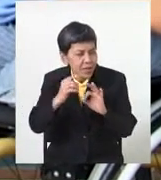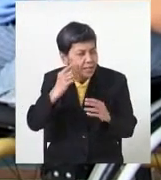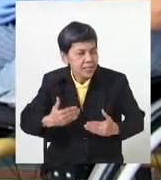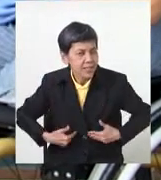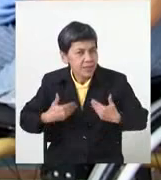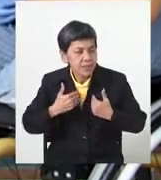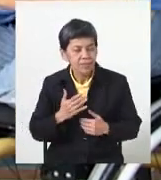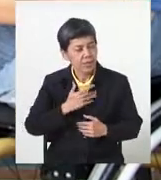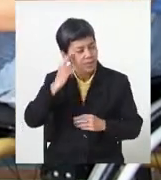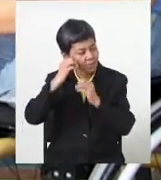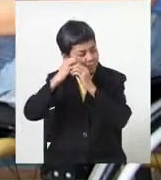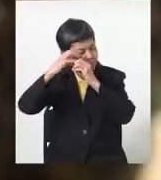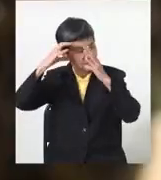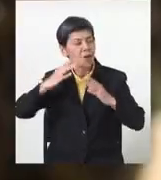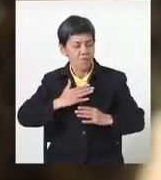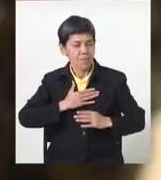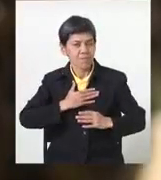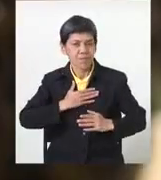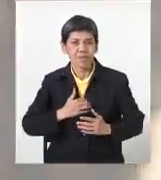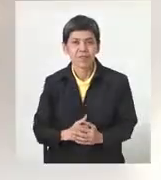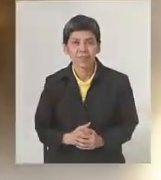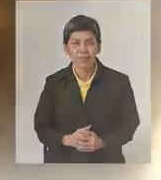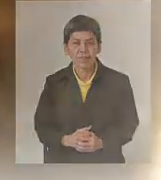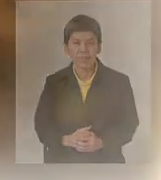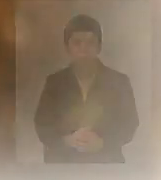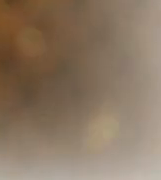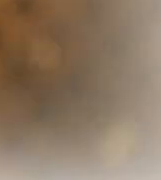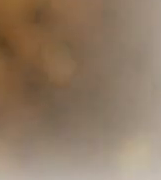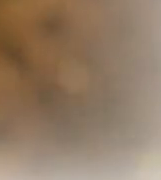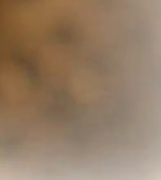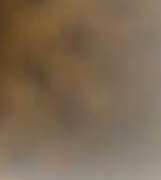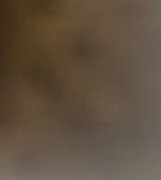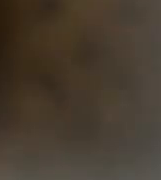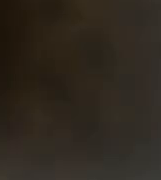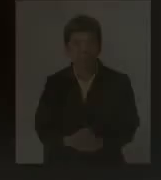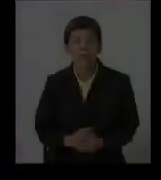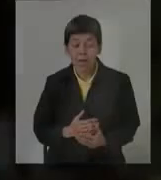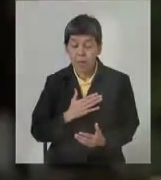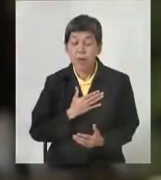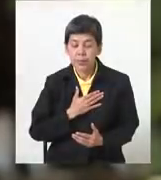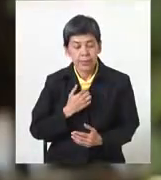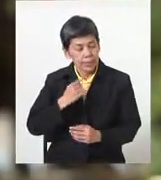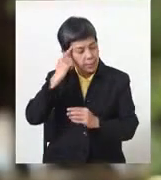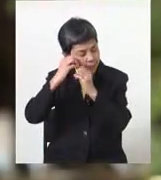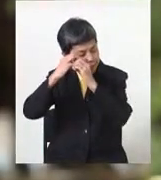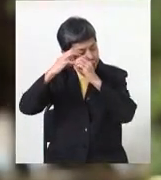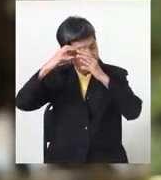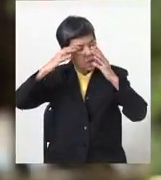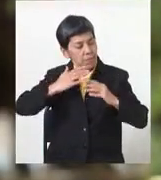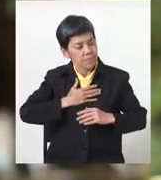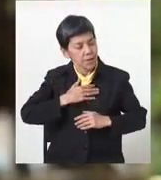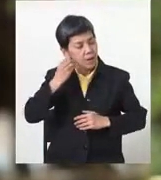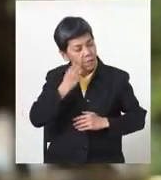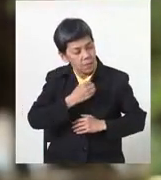คือสิ่งที่สำคัญที่สุดครับความฝันฮะจริงๆเนี่ยผมจะมีความฝัน